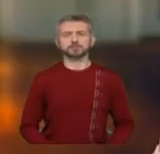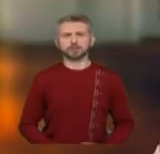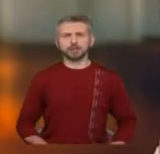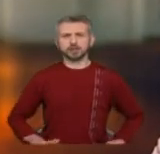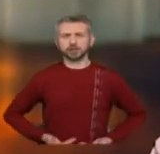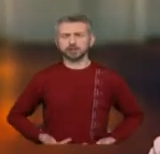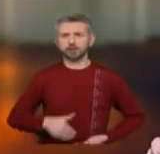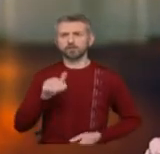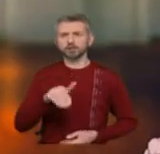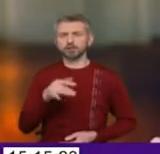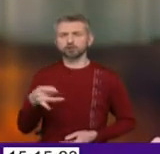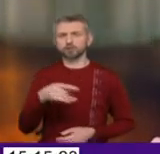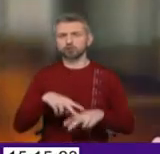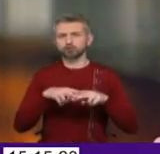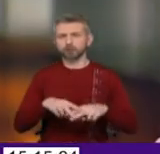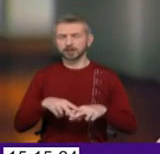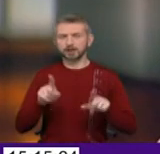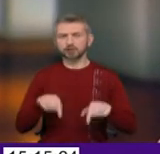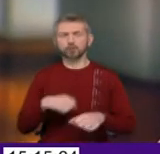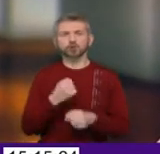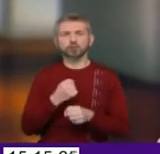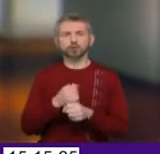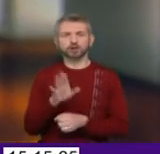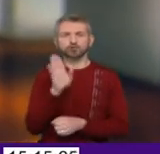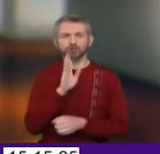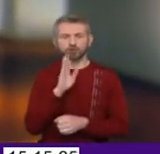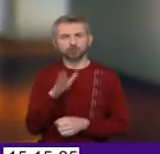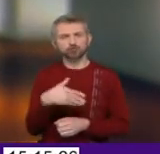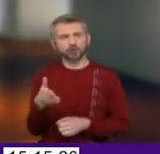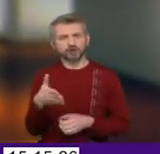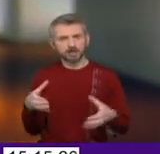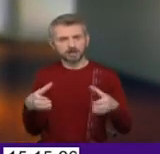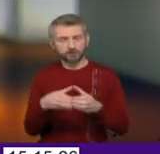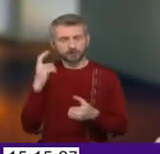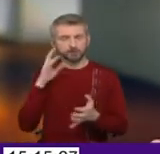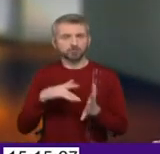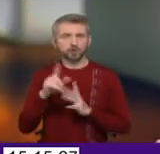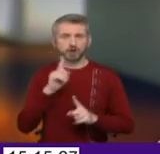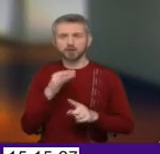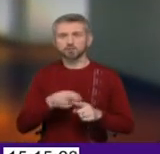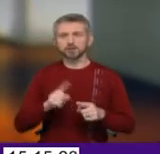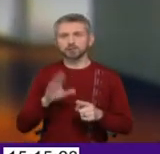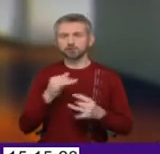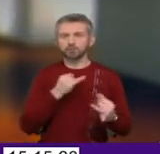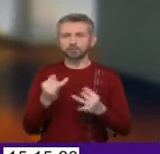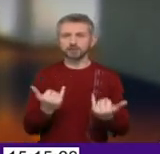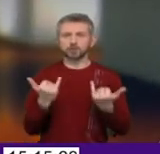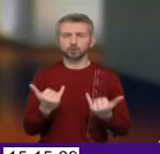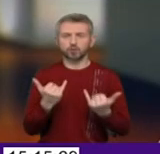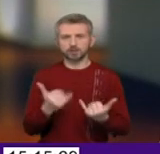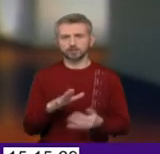Життя у Подільському районі столиці, а також робота жіночого крила у Київській міській раді. Саме про це будемо говорити сьогодні